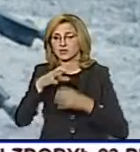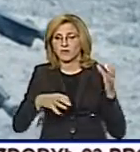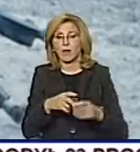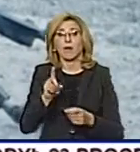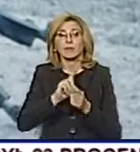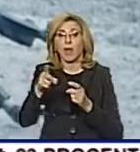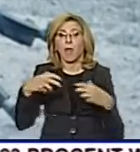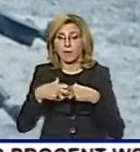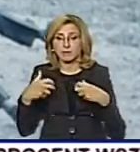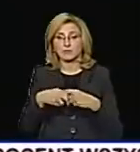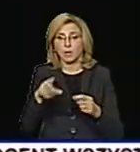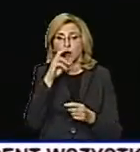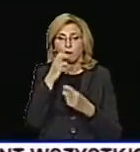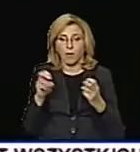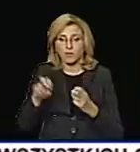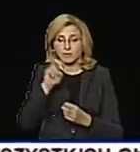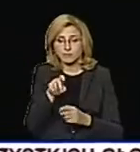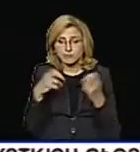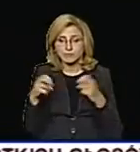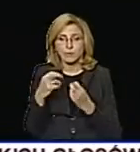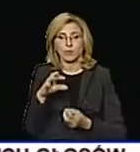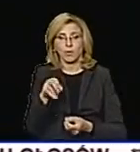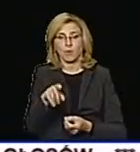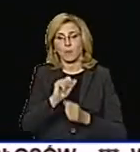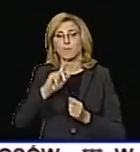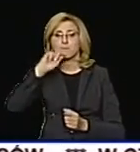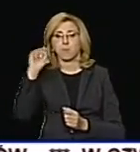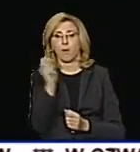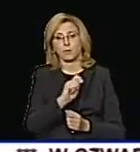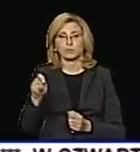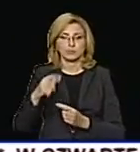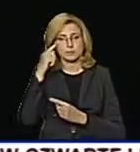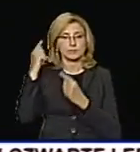Dla internautów odwiedzanie jej to swoista podróż sentymentalna.